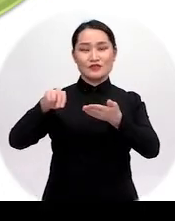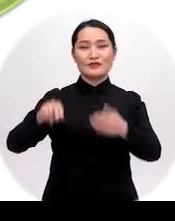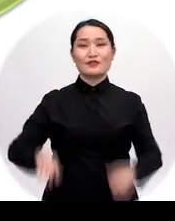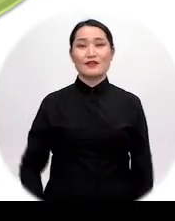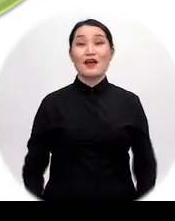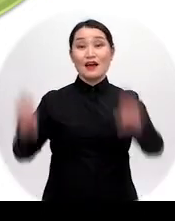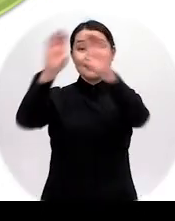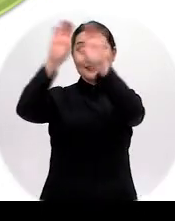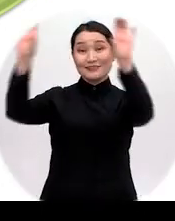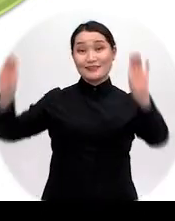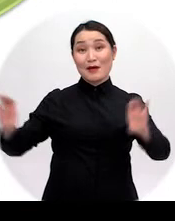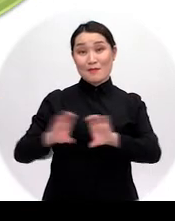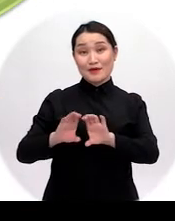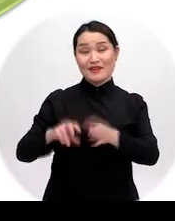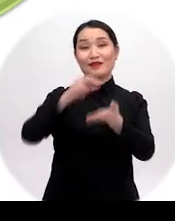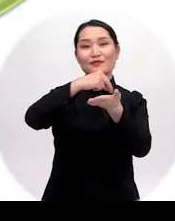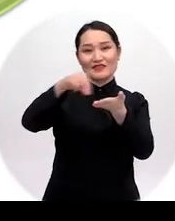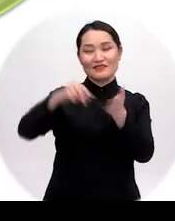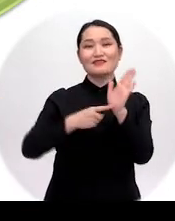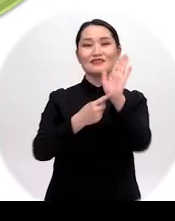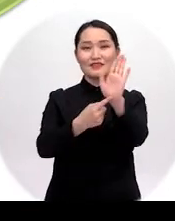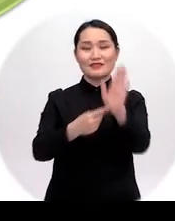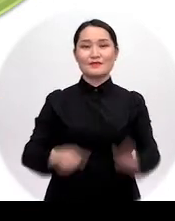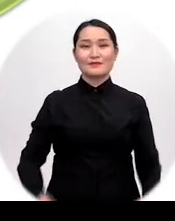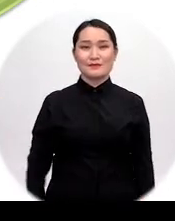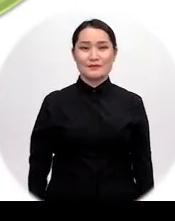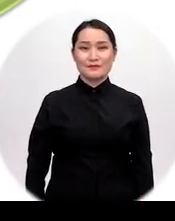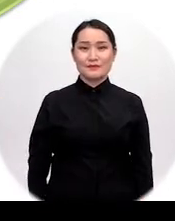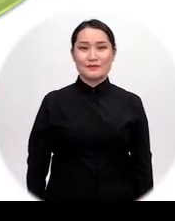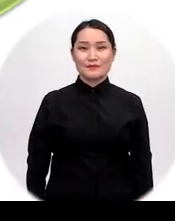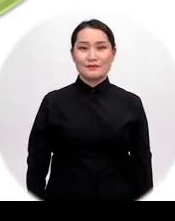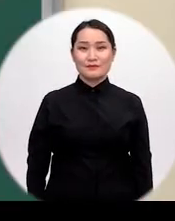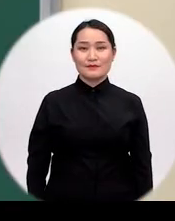дээр бичсгээ хүүхдүүд ээ. Эхний цаг 11 цаг.